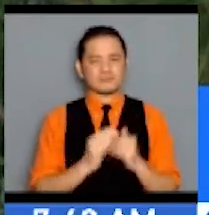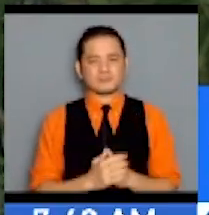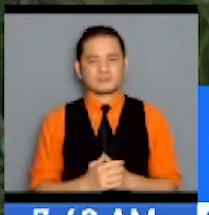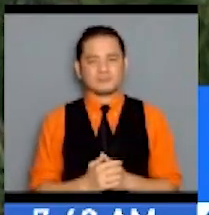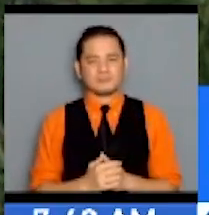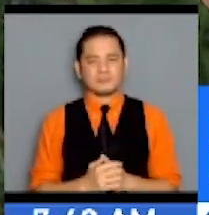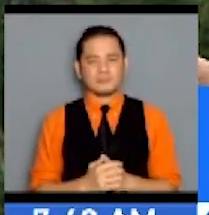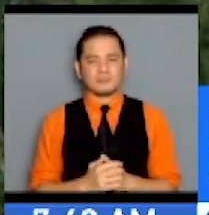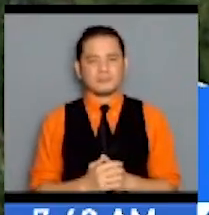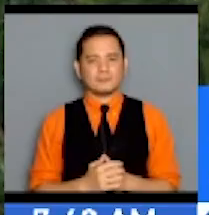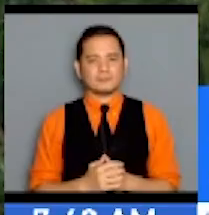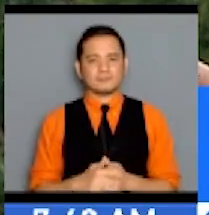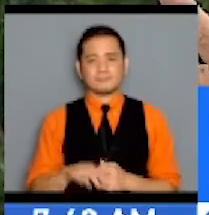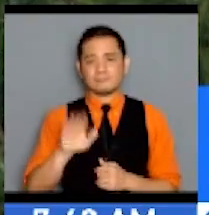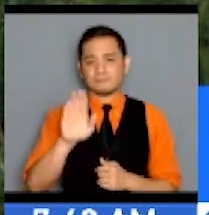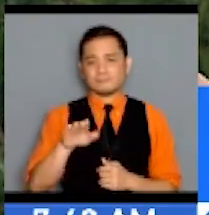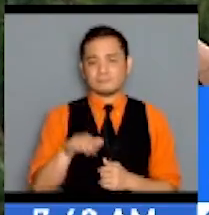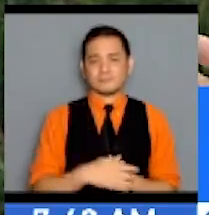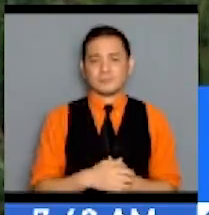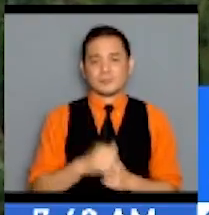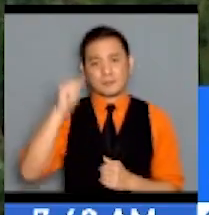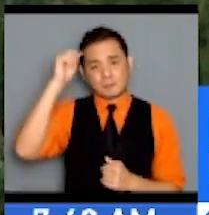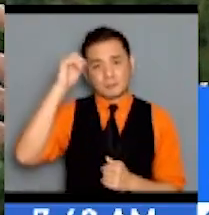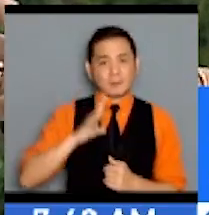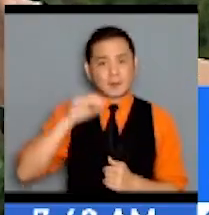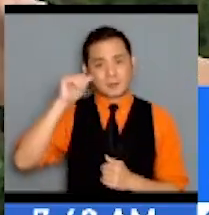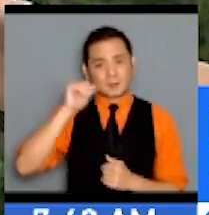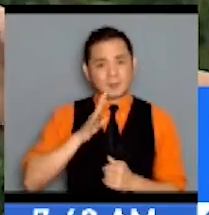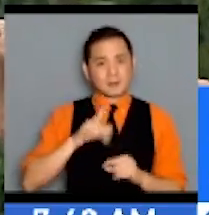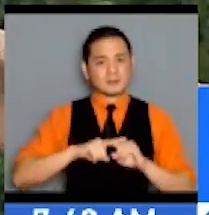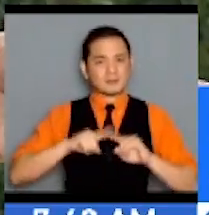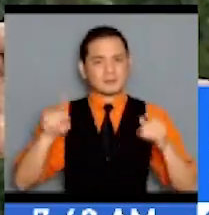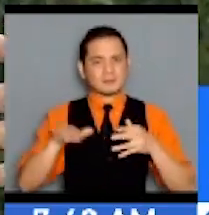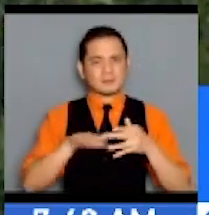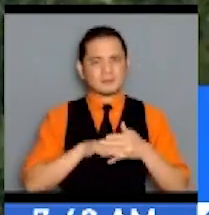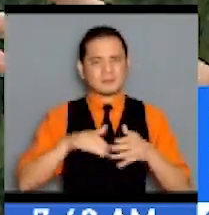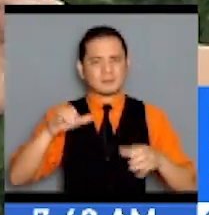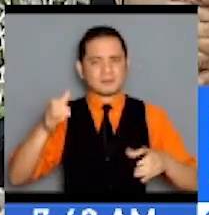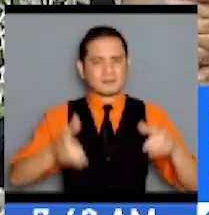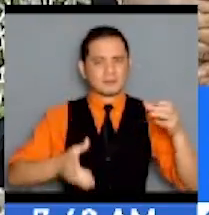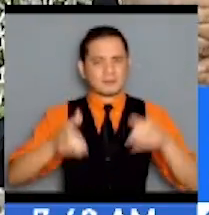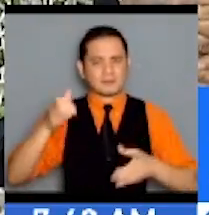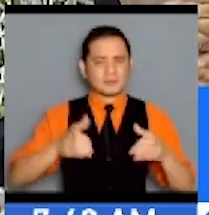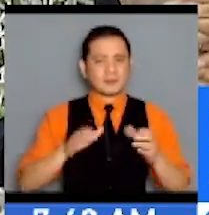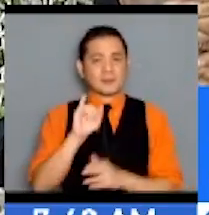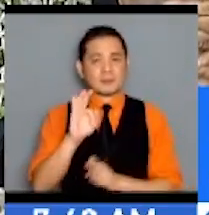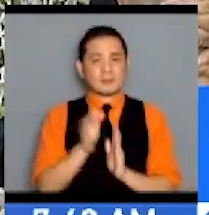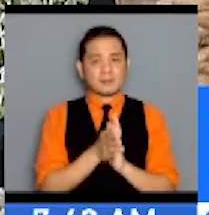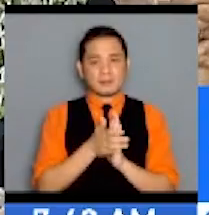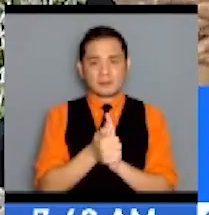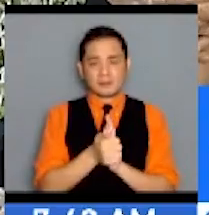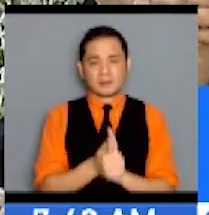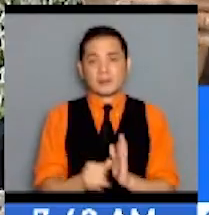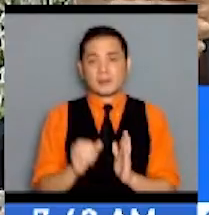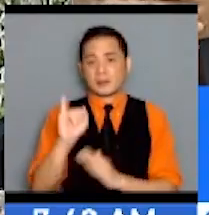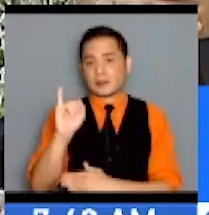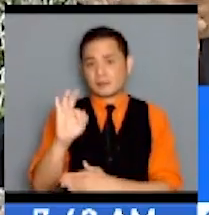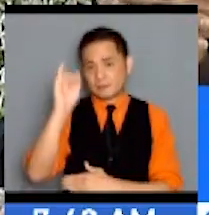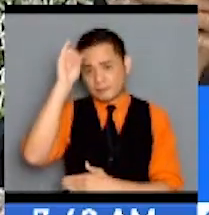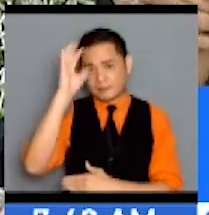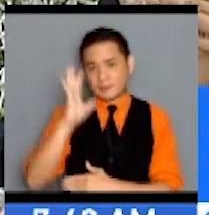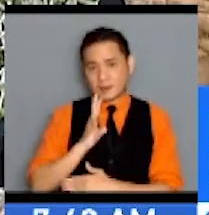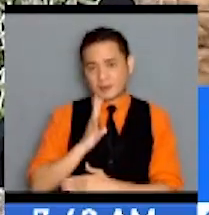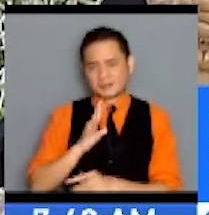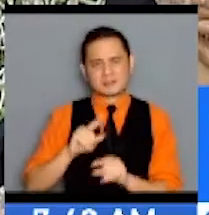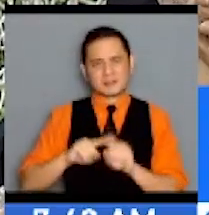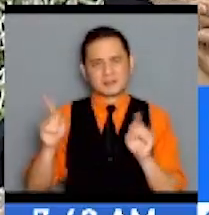kaso sa babae at lalaki na nangaliwa sa kanilang mga asawas? Yung nga, sabi mo, pagka lalaki, parang iba ang trato